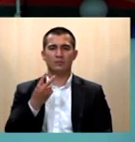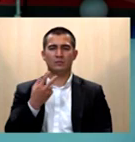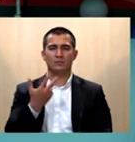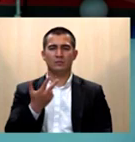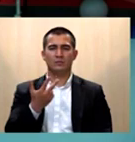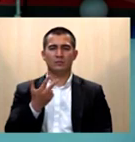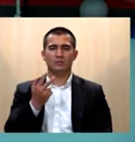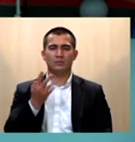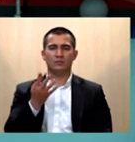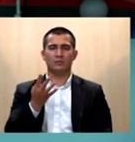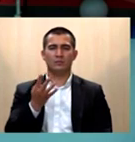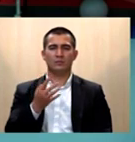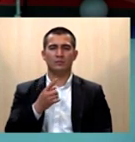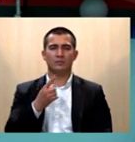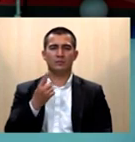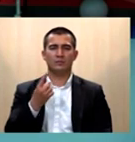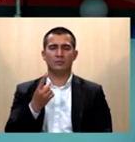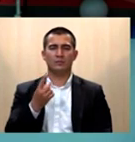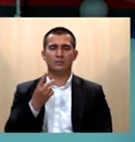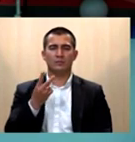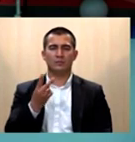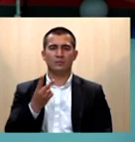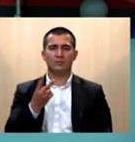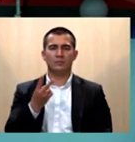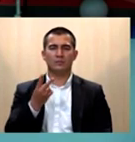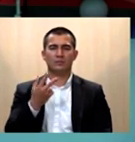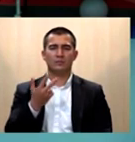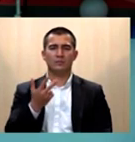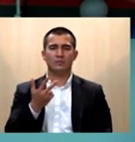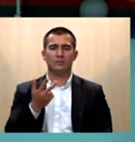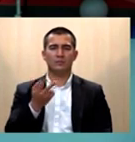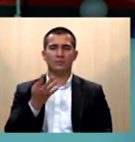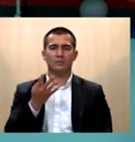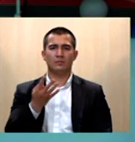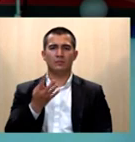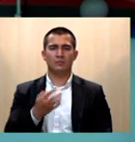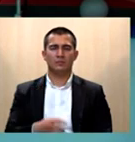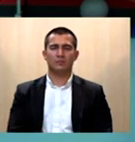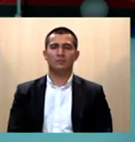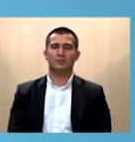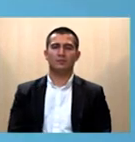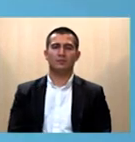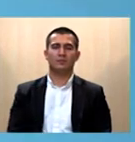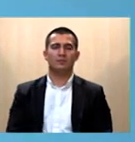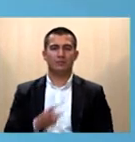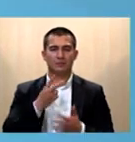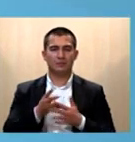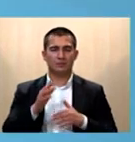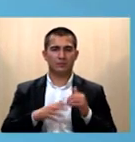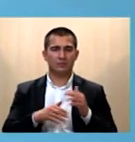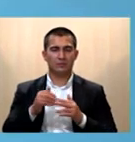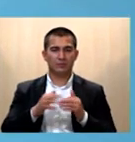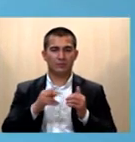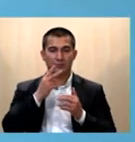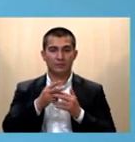2 3 4 orqaga 1 2 3 4 o'ng qo'limiz yuqorida, chap